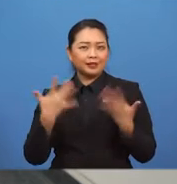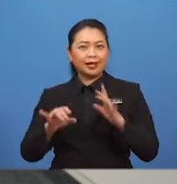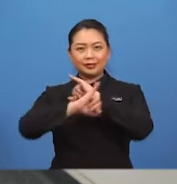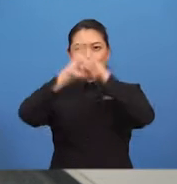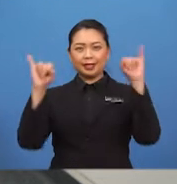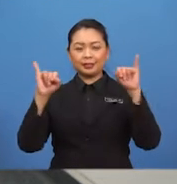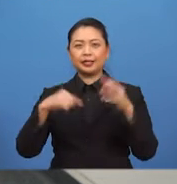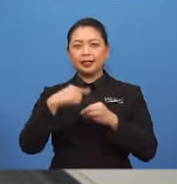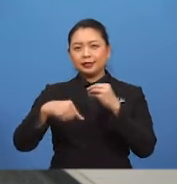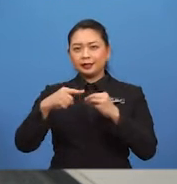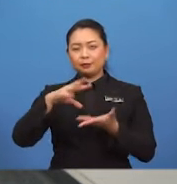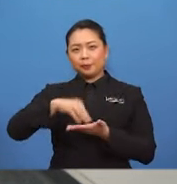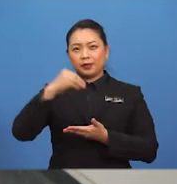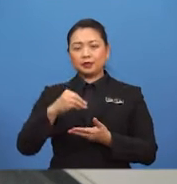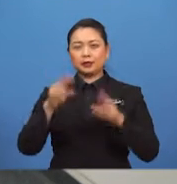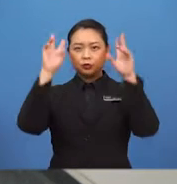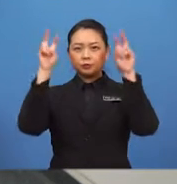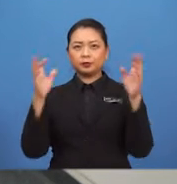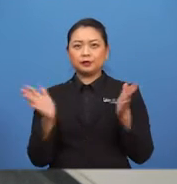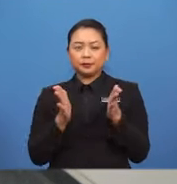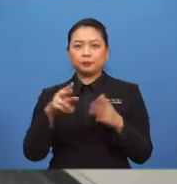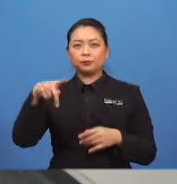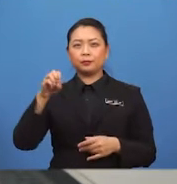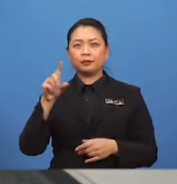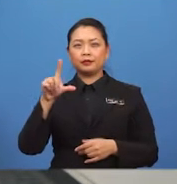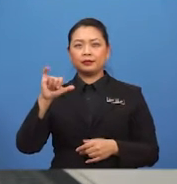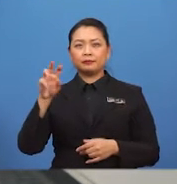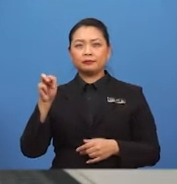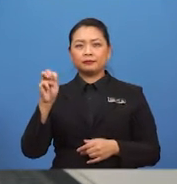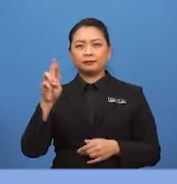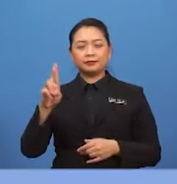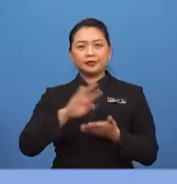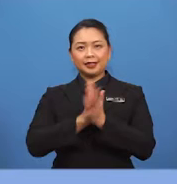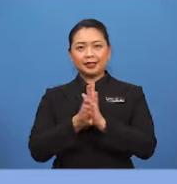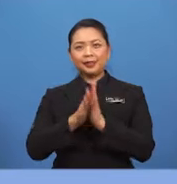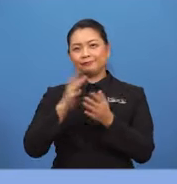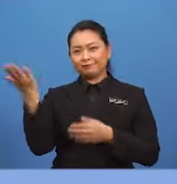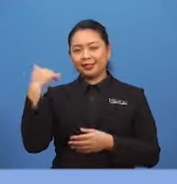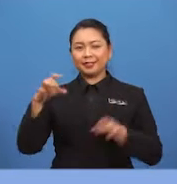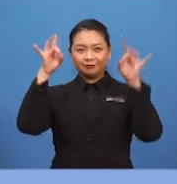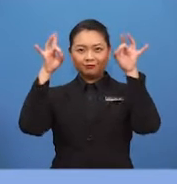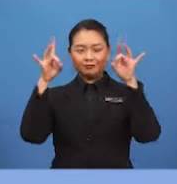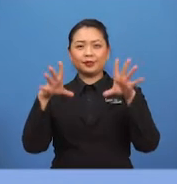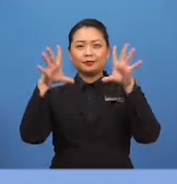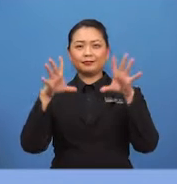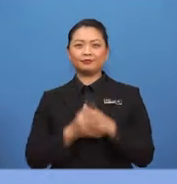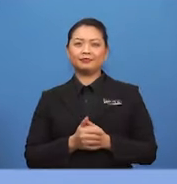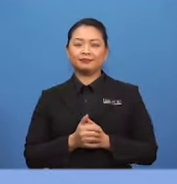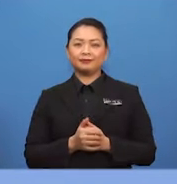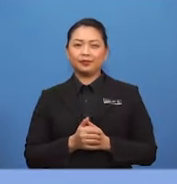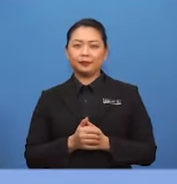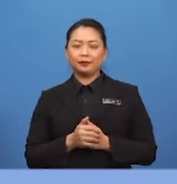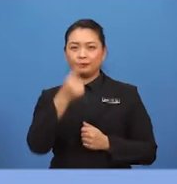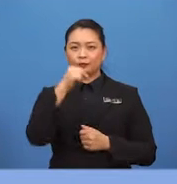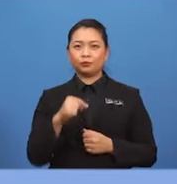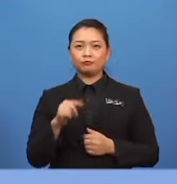telah jelas tentang pembelajaran subtopik polimer. Jadi, mari kita uji kefahaman